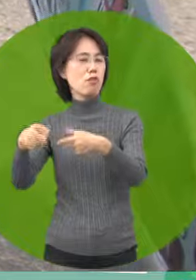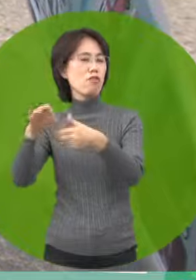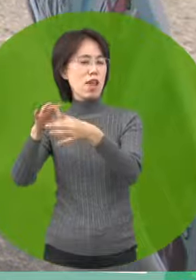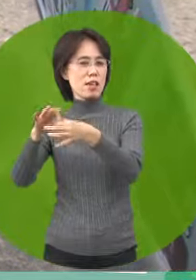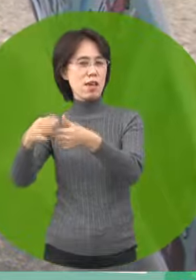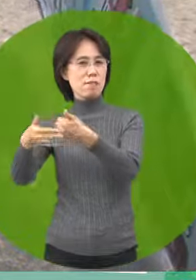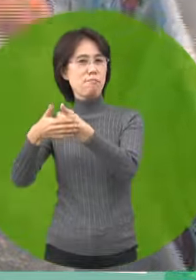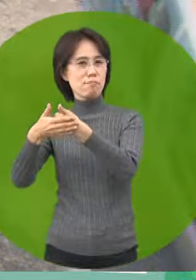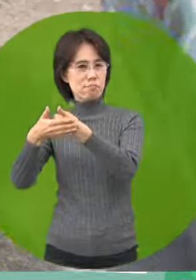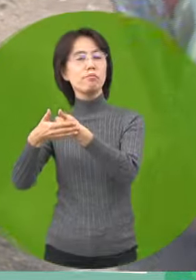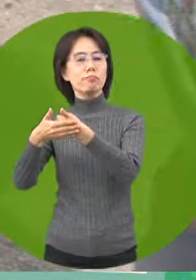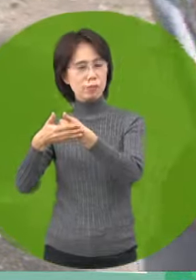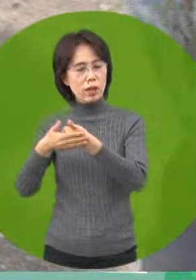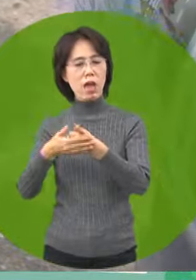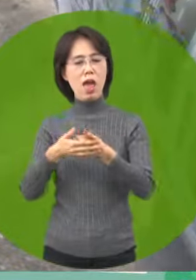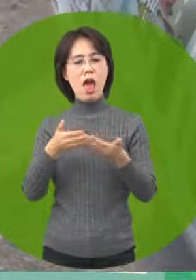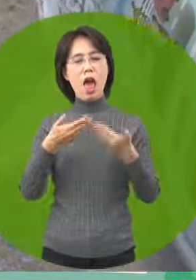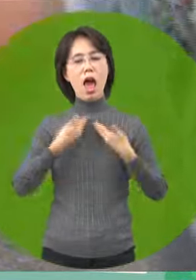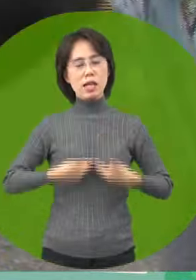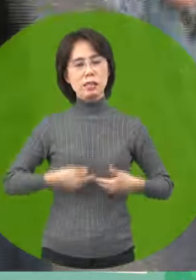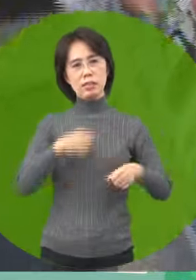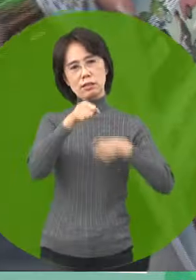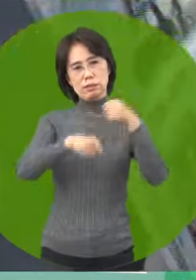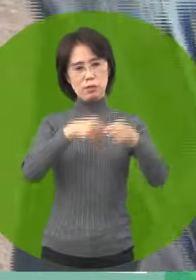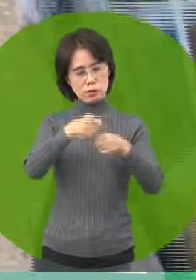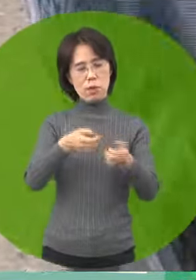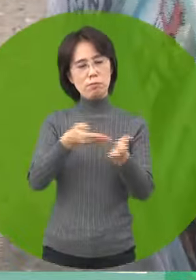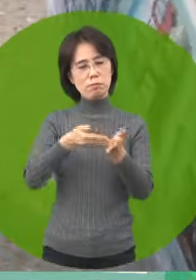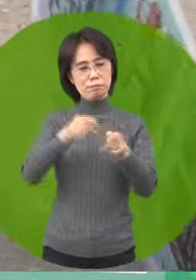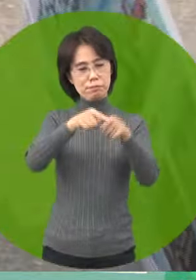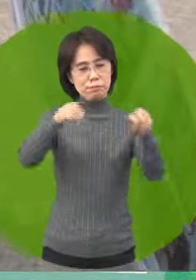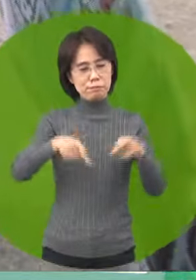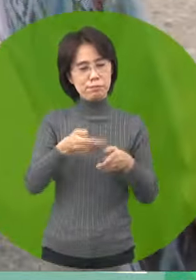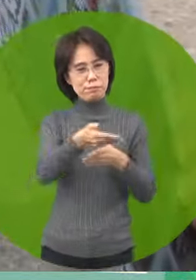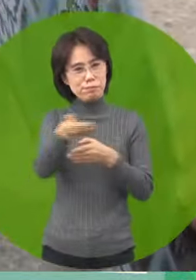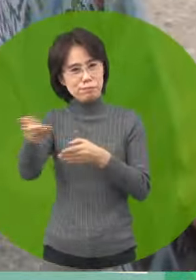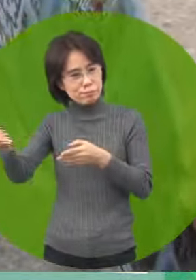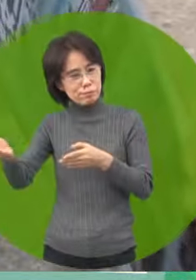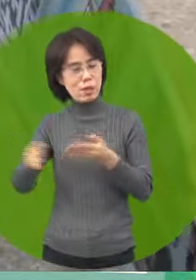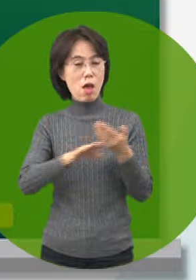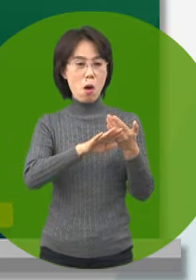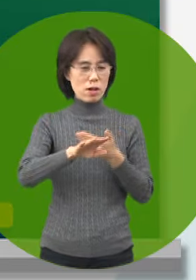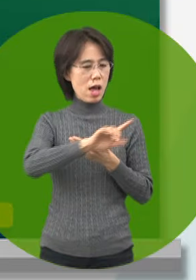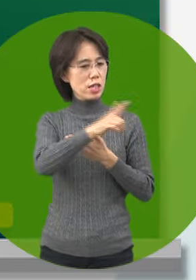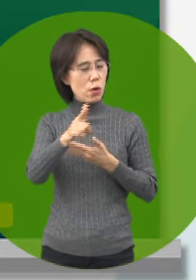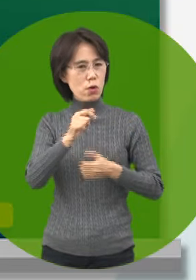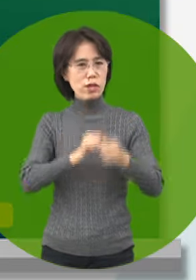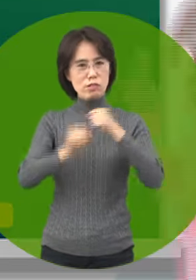な利用を呼びかけるチラシを配布するなど、さまざまな活動を行っています。